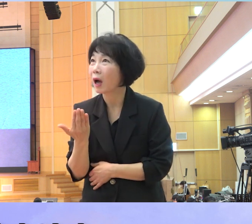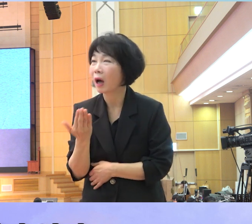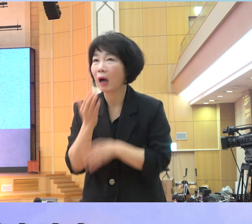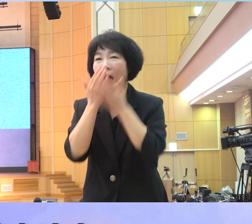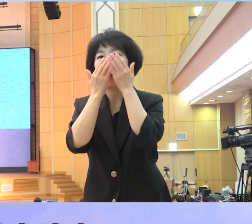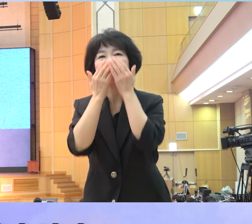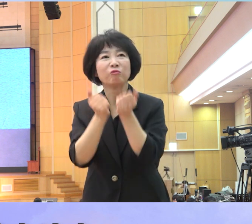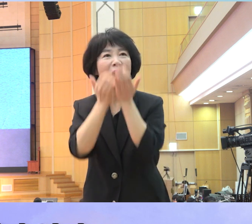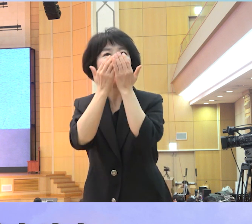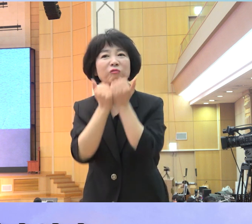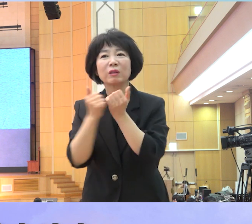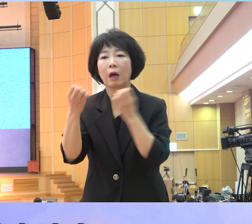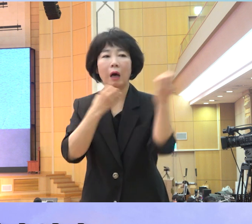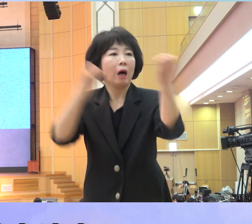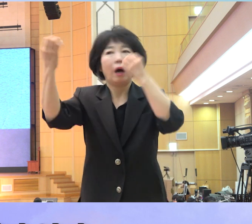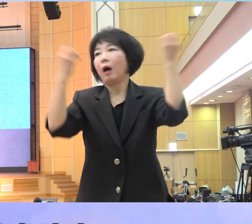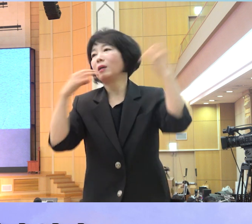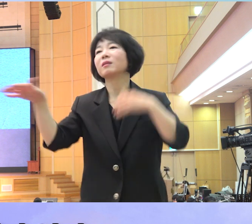힘들겠습니까?